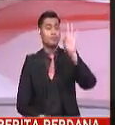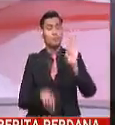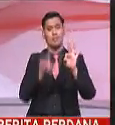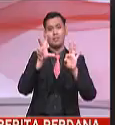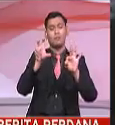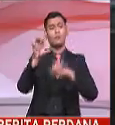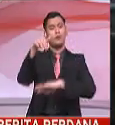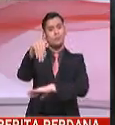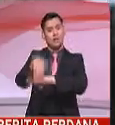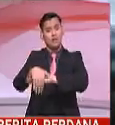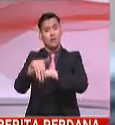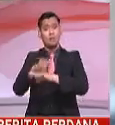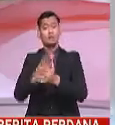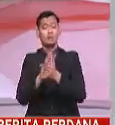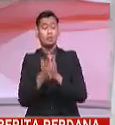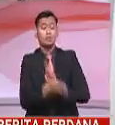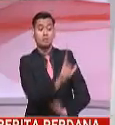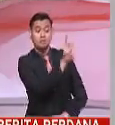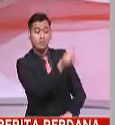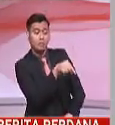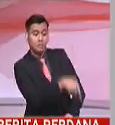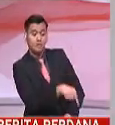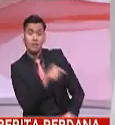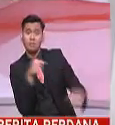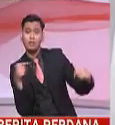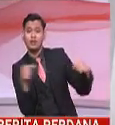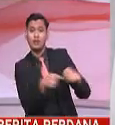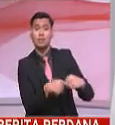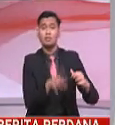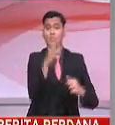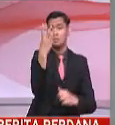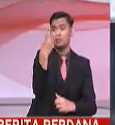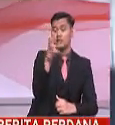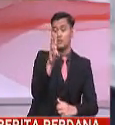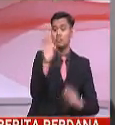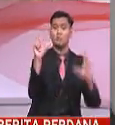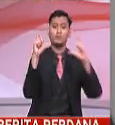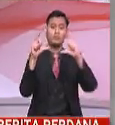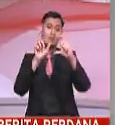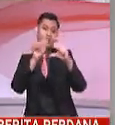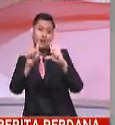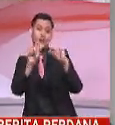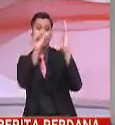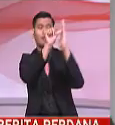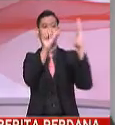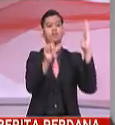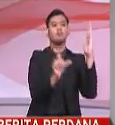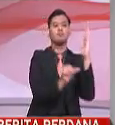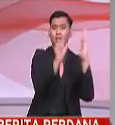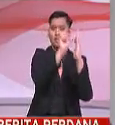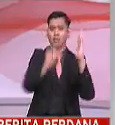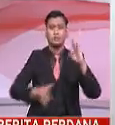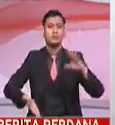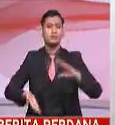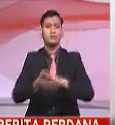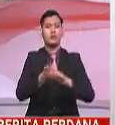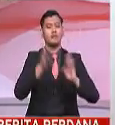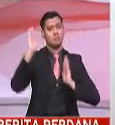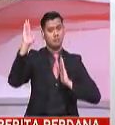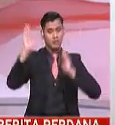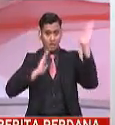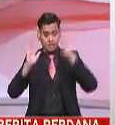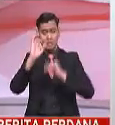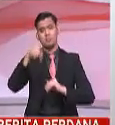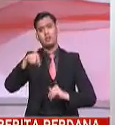Untuk itu, tertuduh didakwa mengikut Seksyen 16(A) Akta Suruhanjaya Pencegahan Rasuah Malaysia